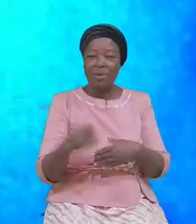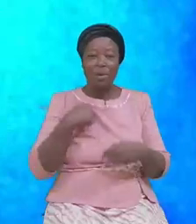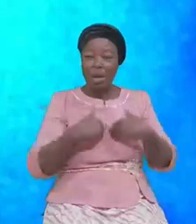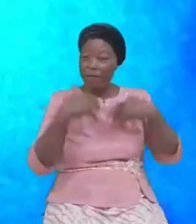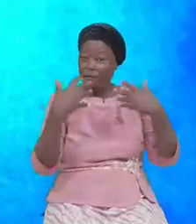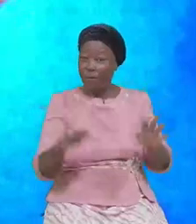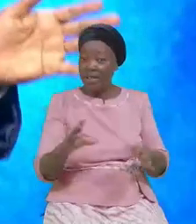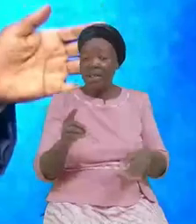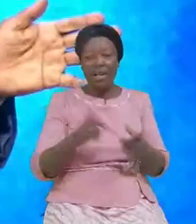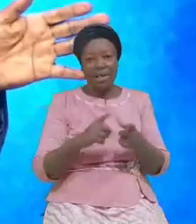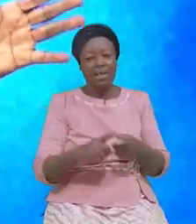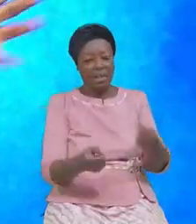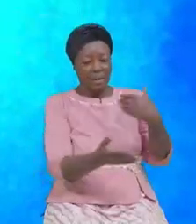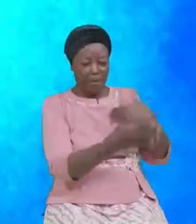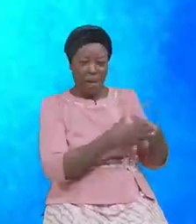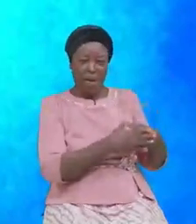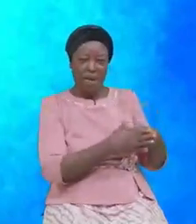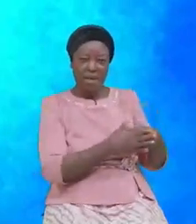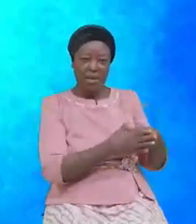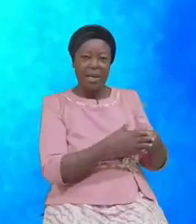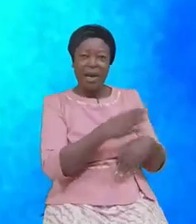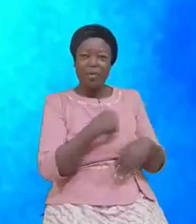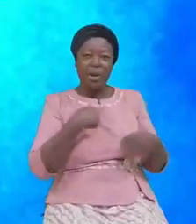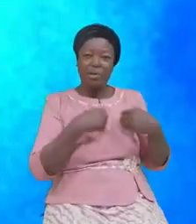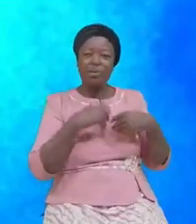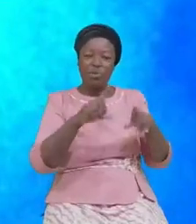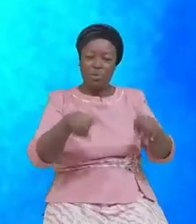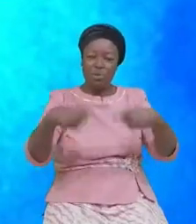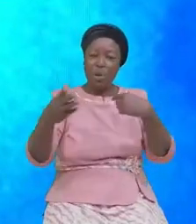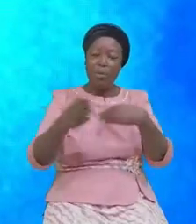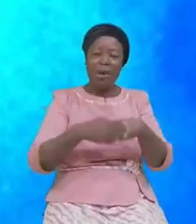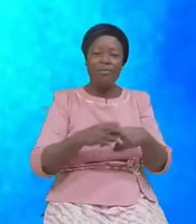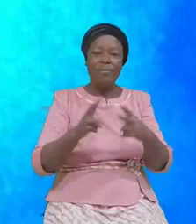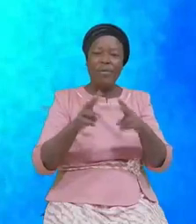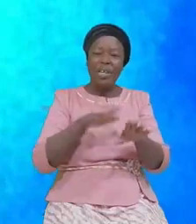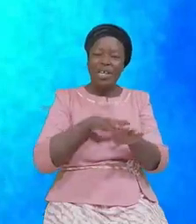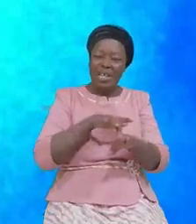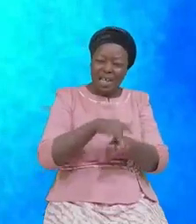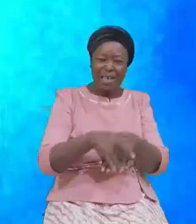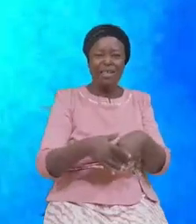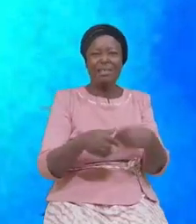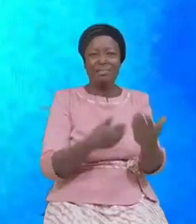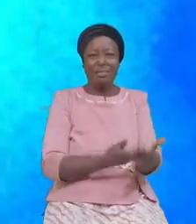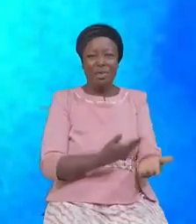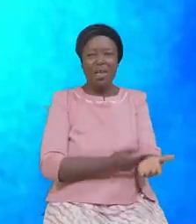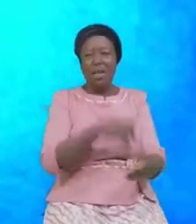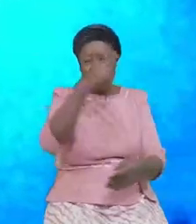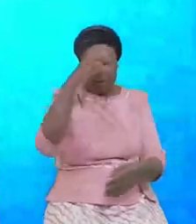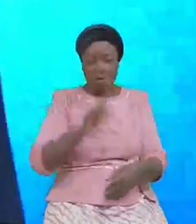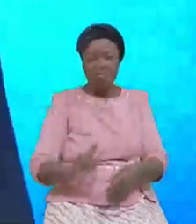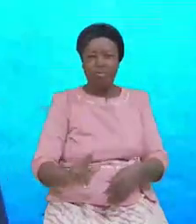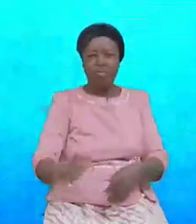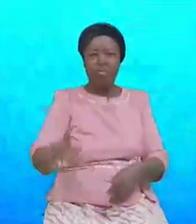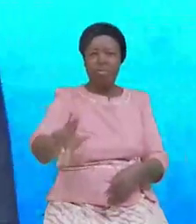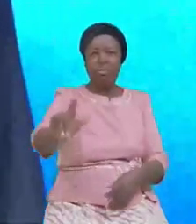que nous sommes devenus, on devait partir très tôt à cause de du vol.